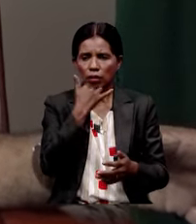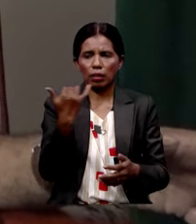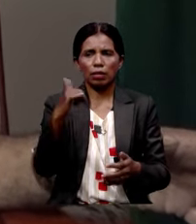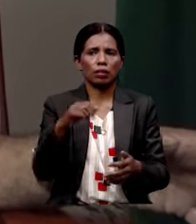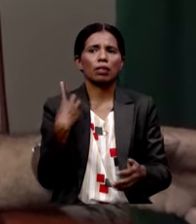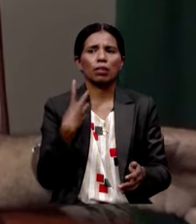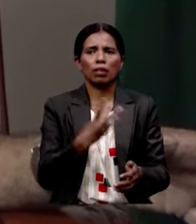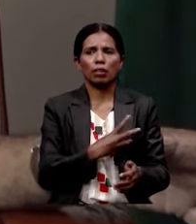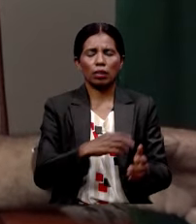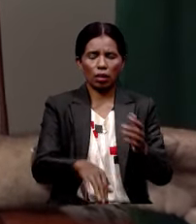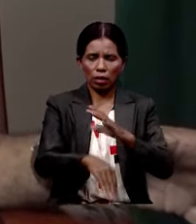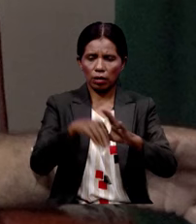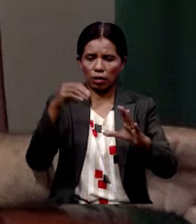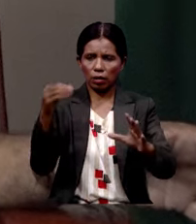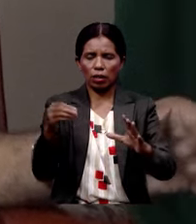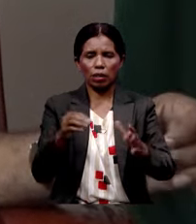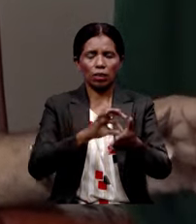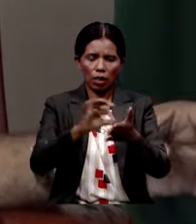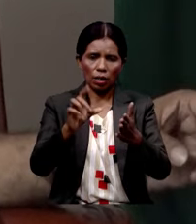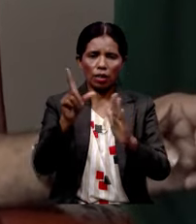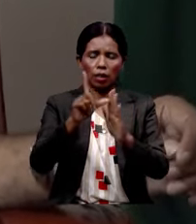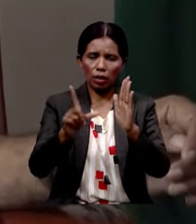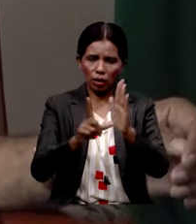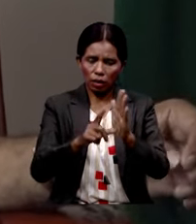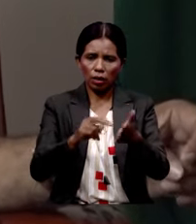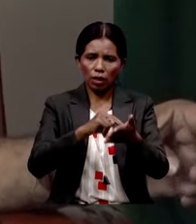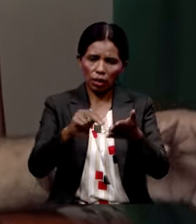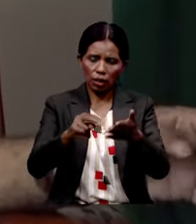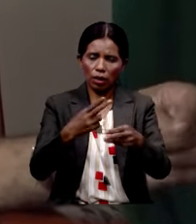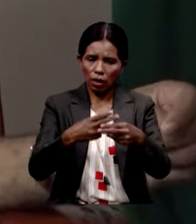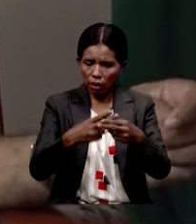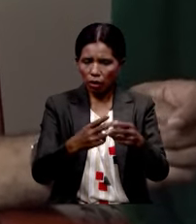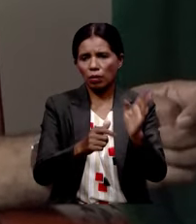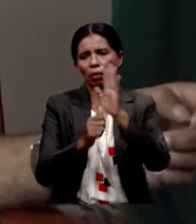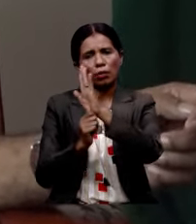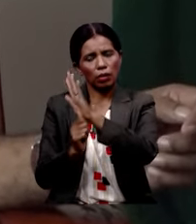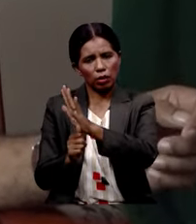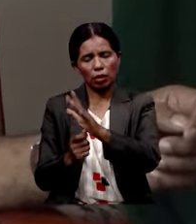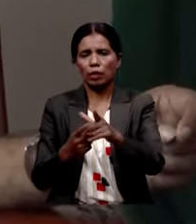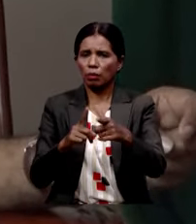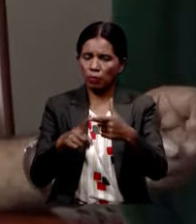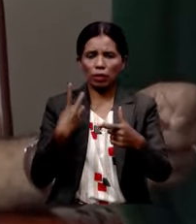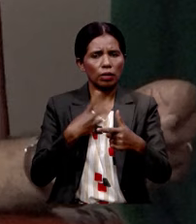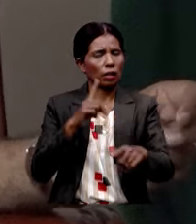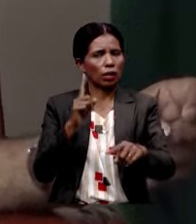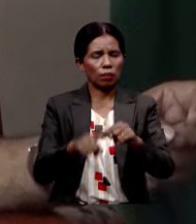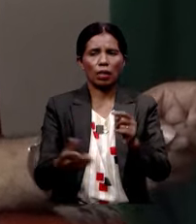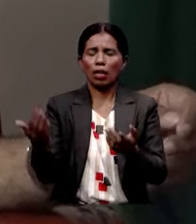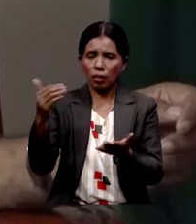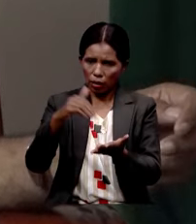ita hasai lisan aponta bola amde lisan ja lisan ja prendidas por depois próximo ita la pele la bela repente